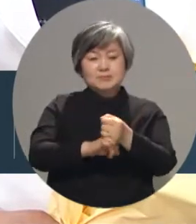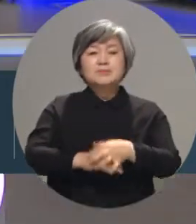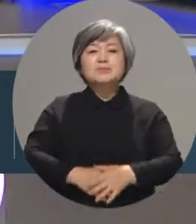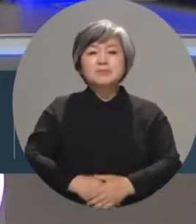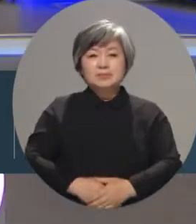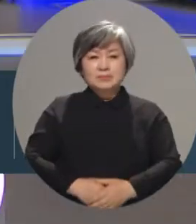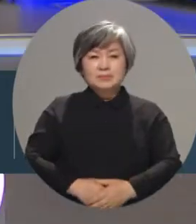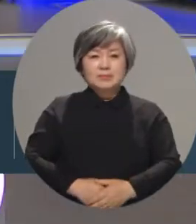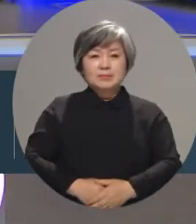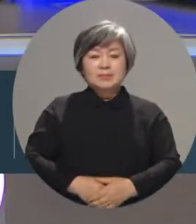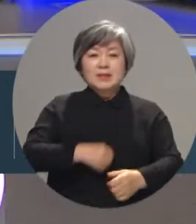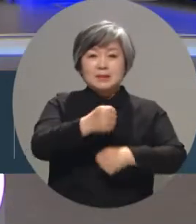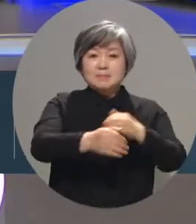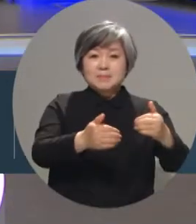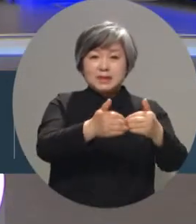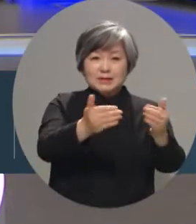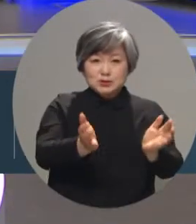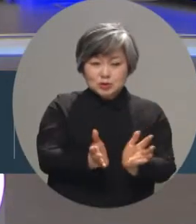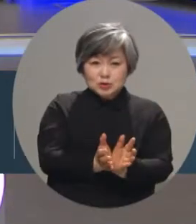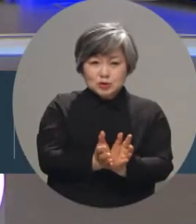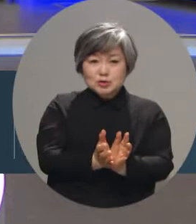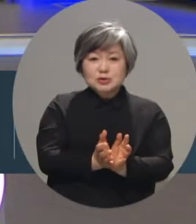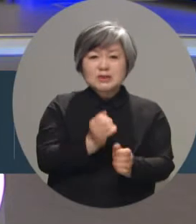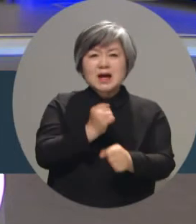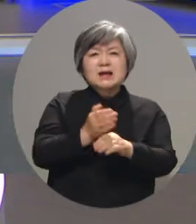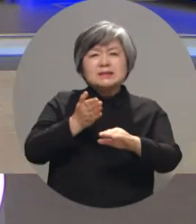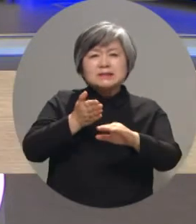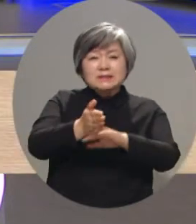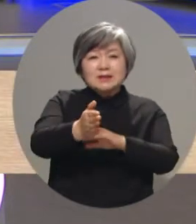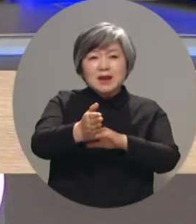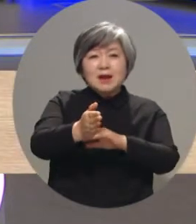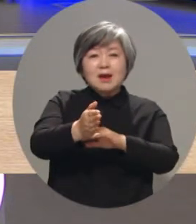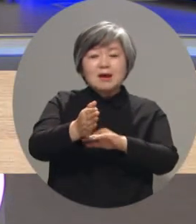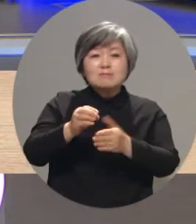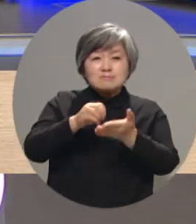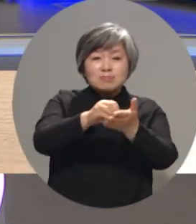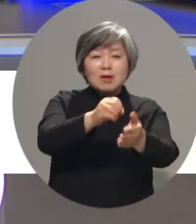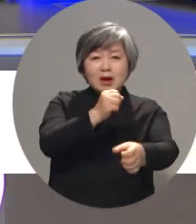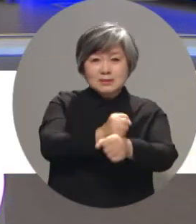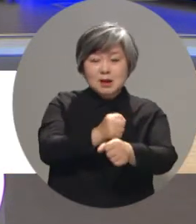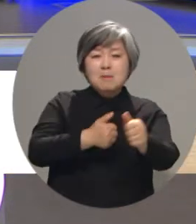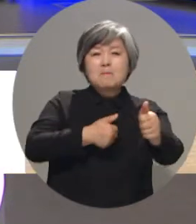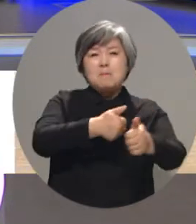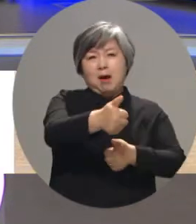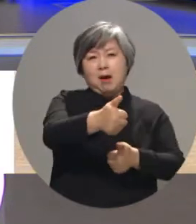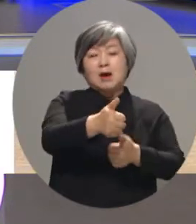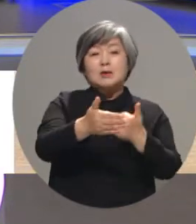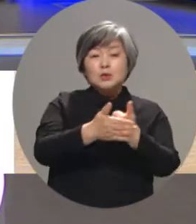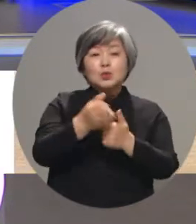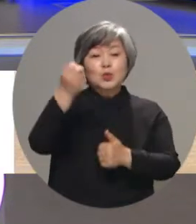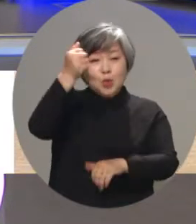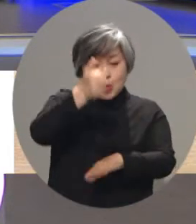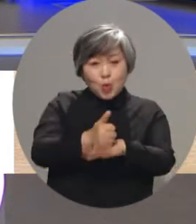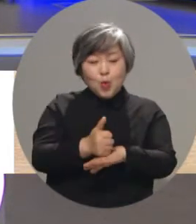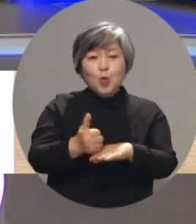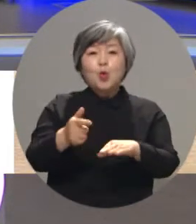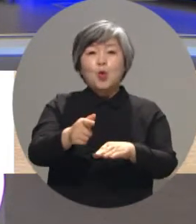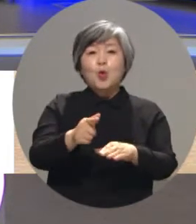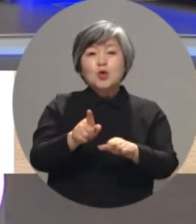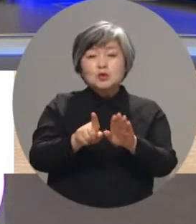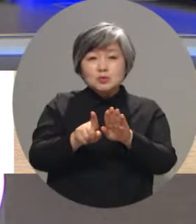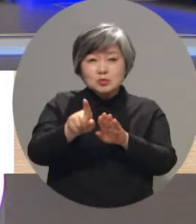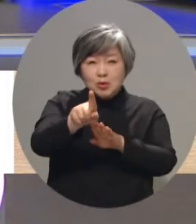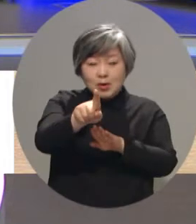네, 이 민주당 경선에 뒤늦게 도전을 하셔서 이제 승리를 하시고 또 이렇게 출구조사 결과도 앞서 나가는